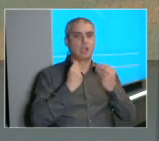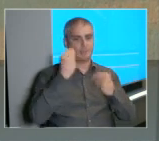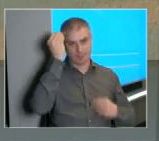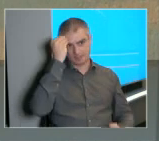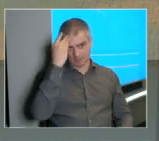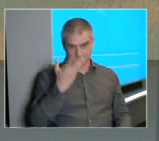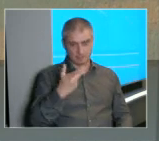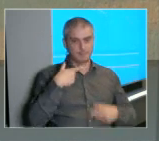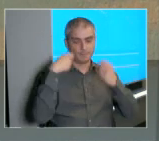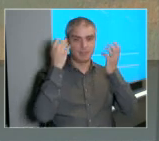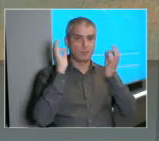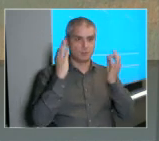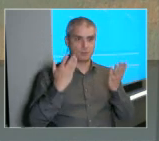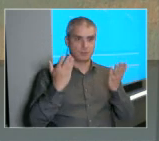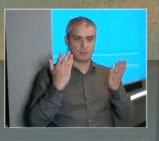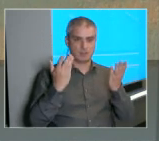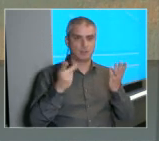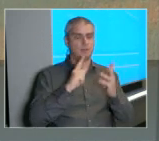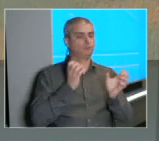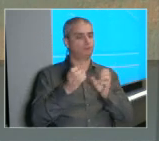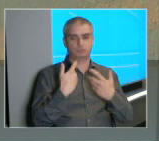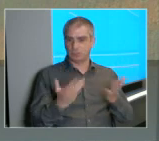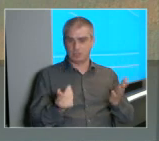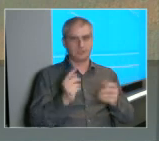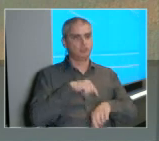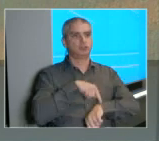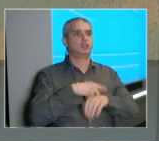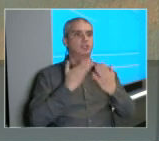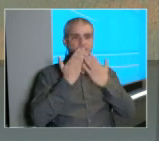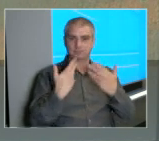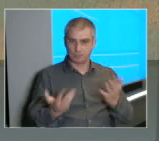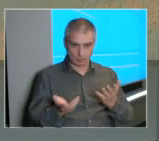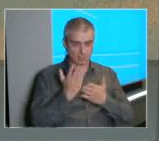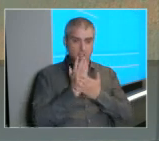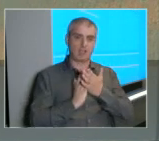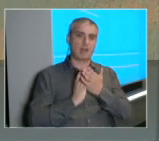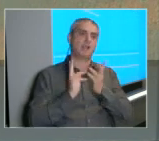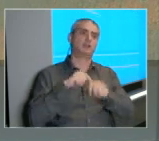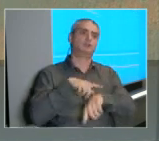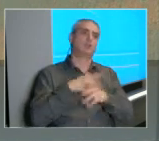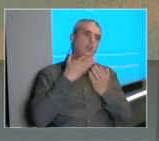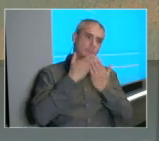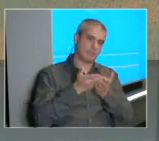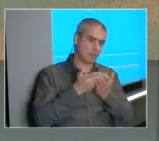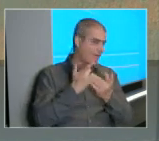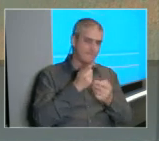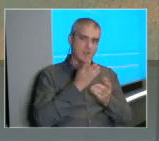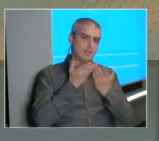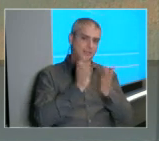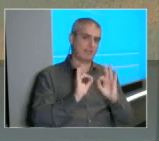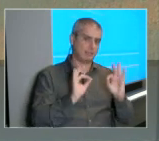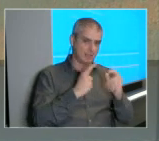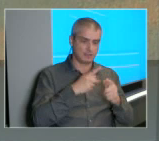תלמידים בחינוך המיוחד, בלי שיבוץ, בלי שעות סיוע. יש כאלה שיש להם שעות סיוע, אבל אין עבורם